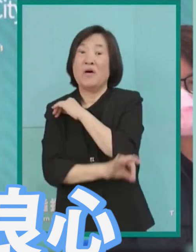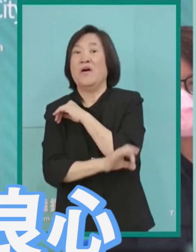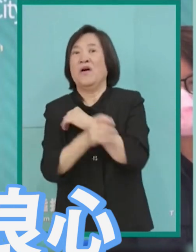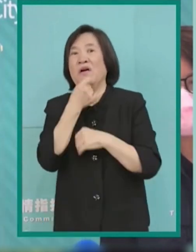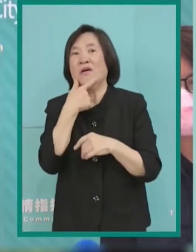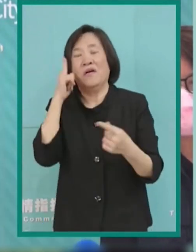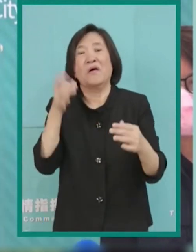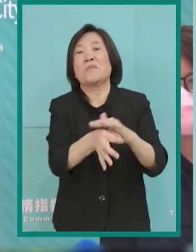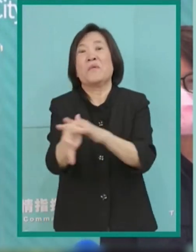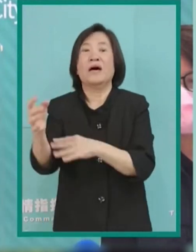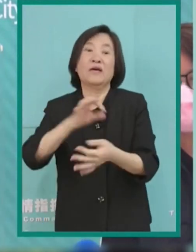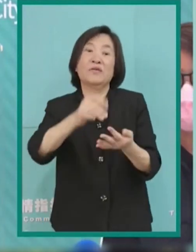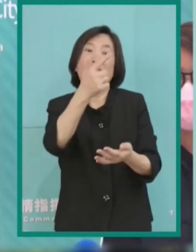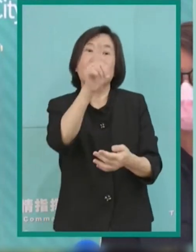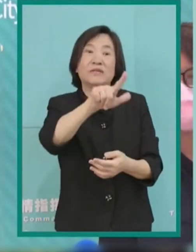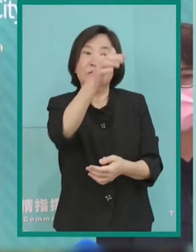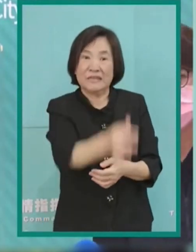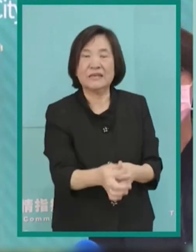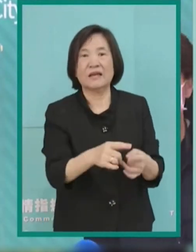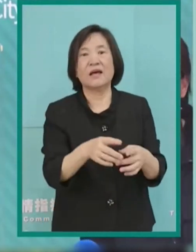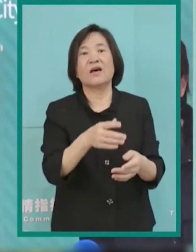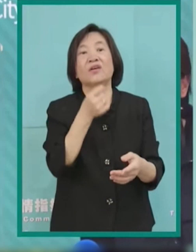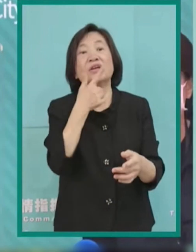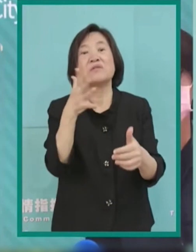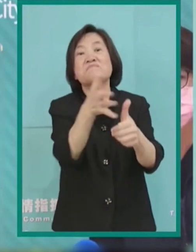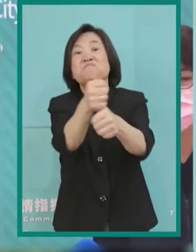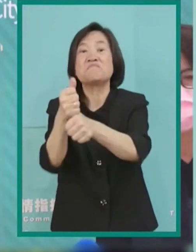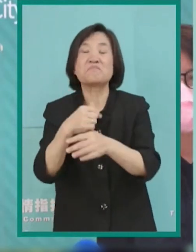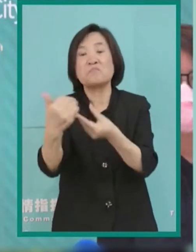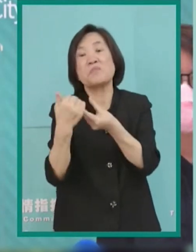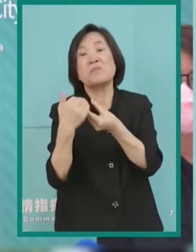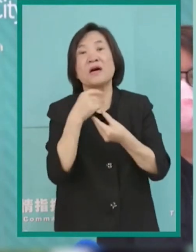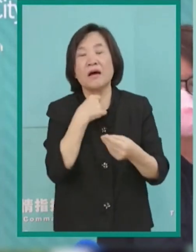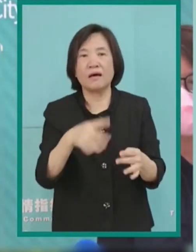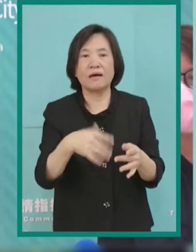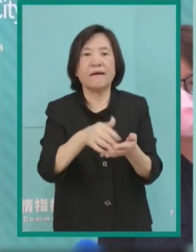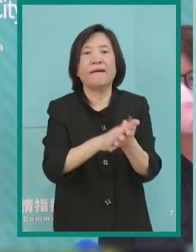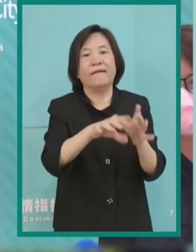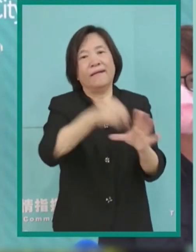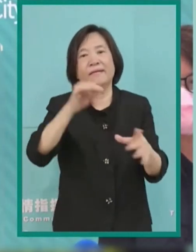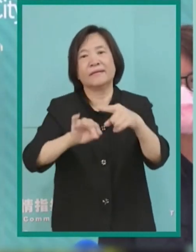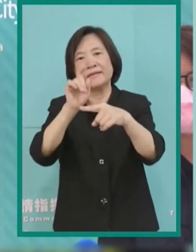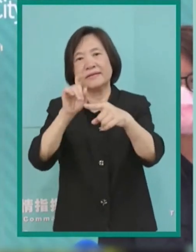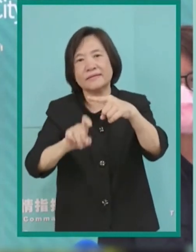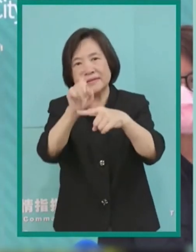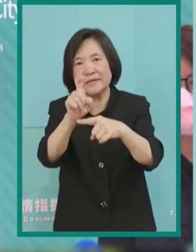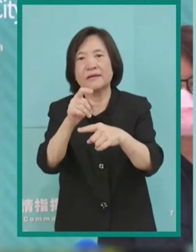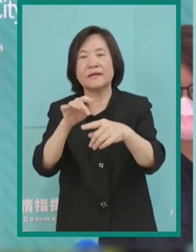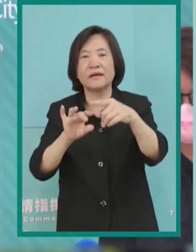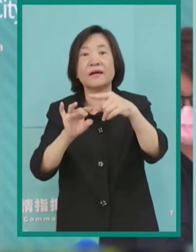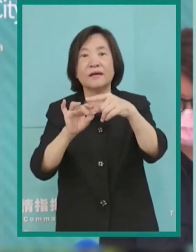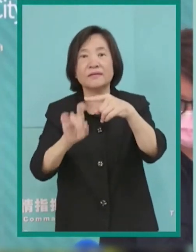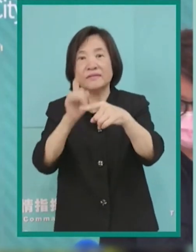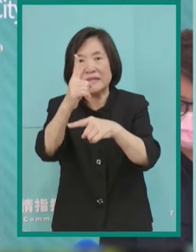良心的，你知道？你开6000万，对吧？开6000亿。白条我看，你干脆抽十分之一出来买疫苗，把这个问题解决掉。